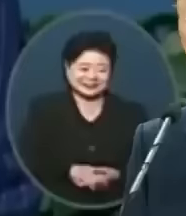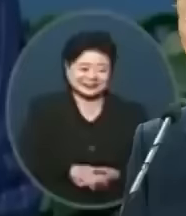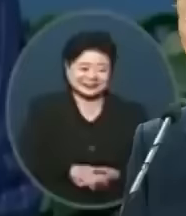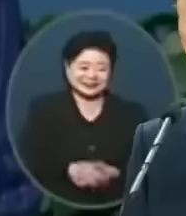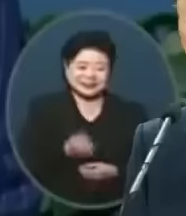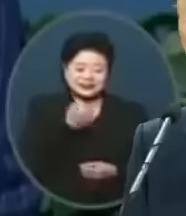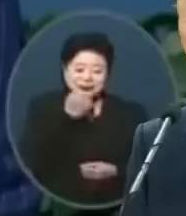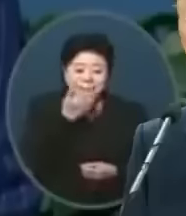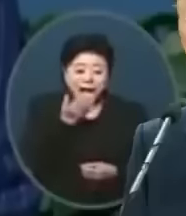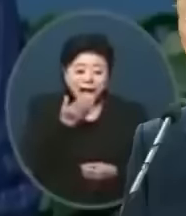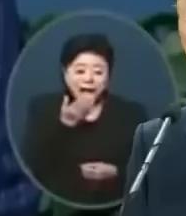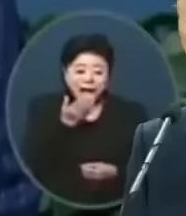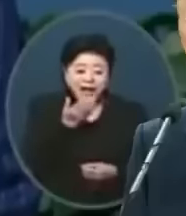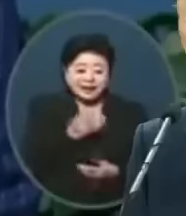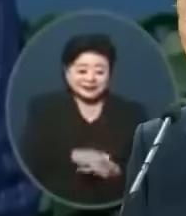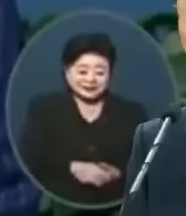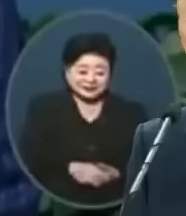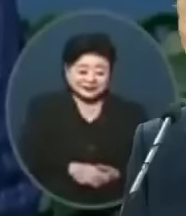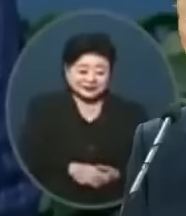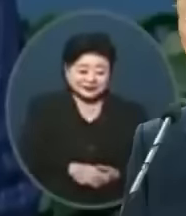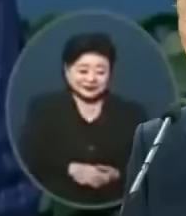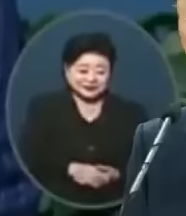웃을 수는 있는데